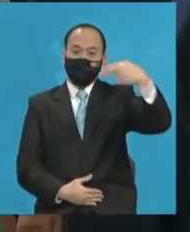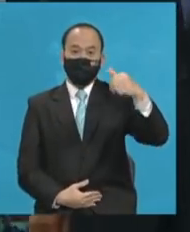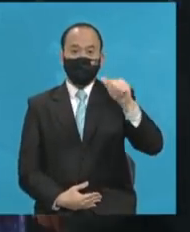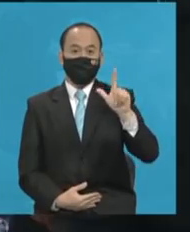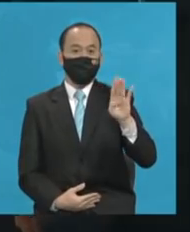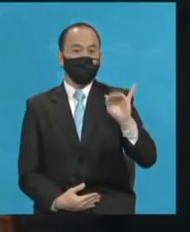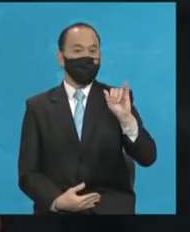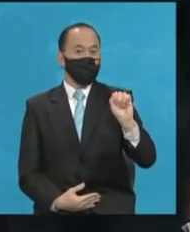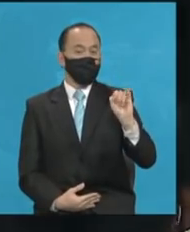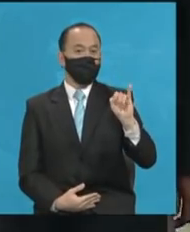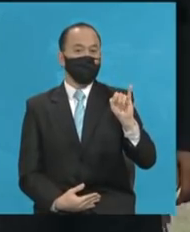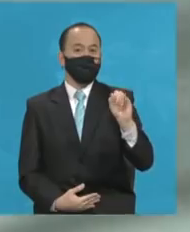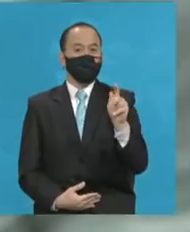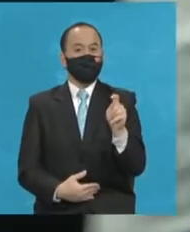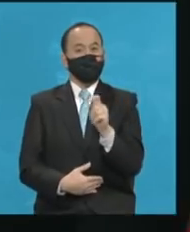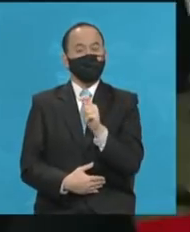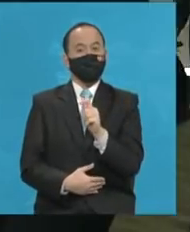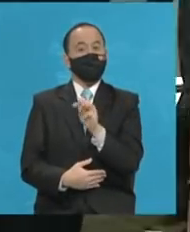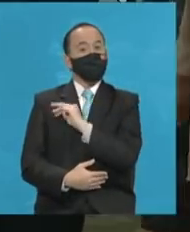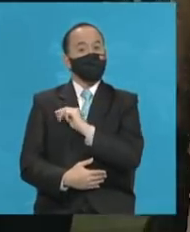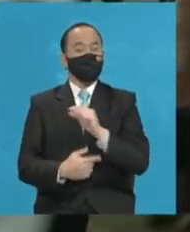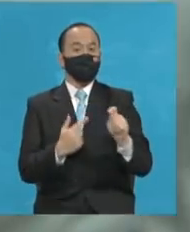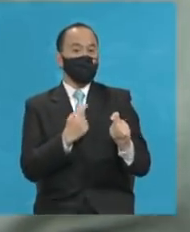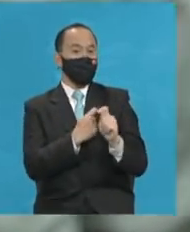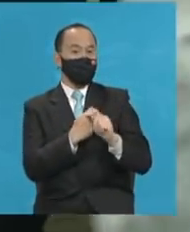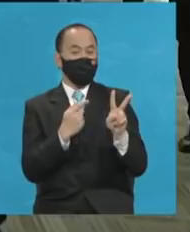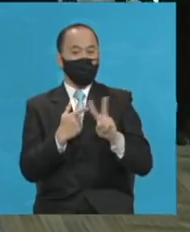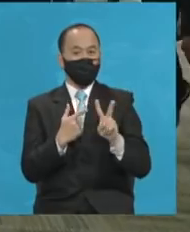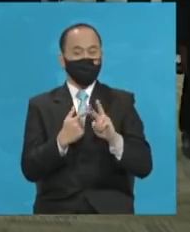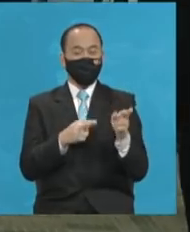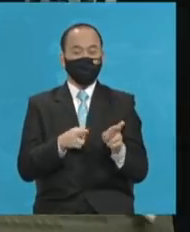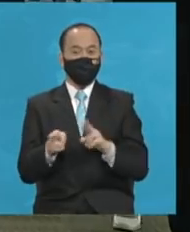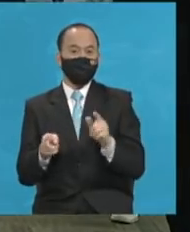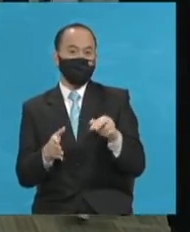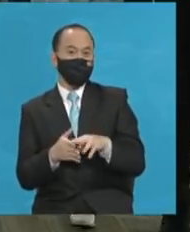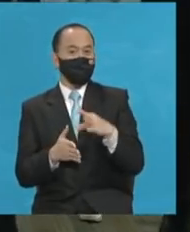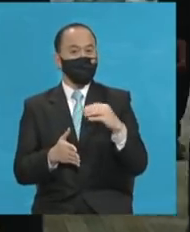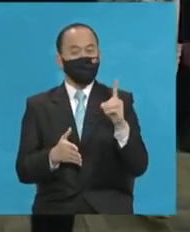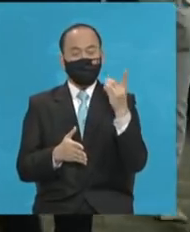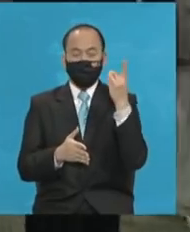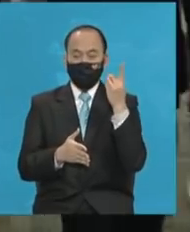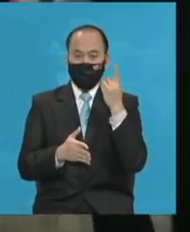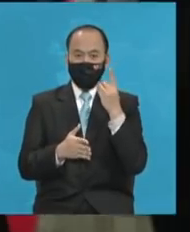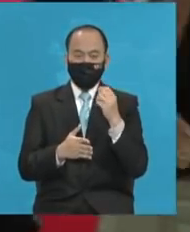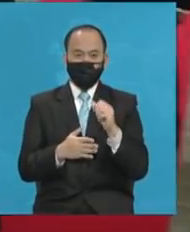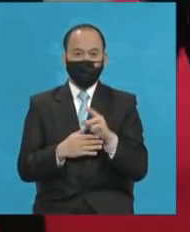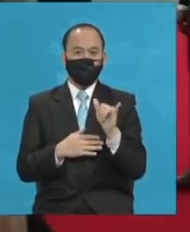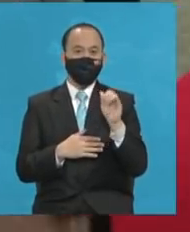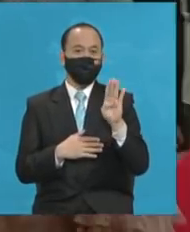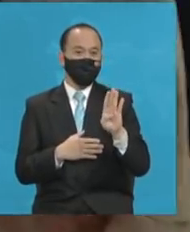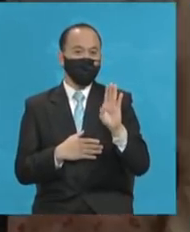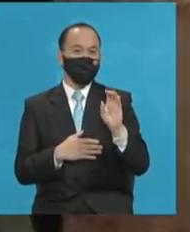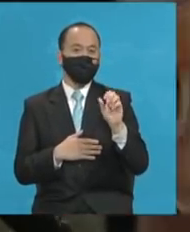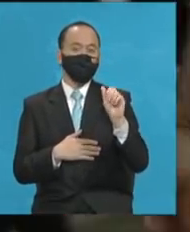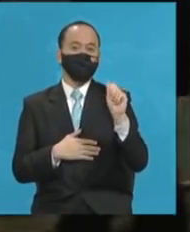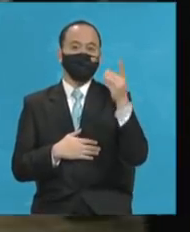Awang healthy bin Haji Muhammad Yusuf Menteri Pertahanan kedua selaku menteri pengiring dan latin yang terhormat Datuk Sri Setya dokter